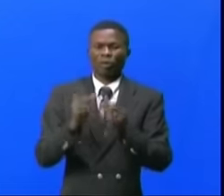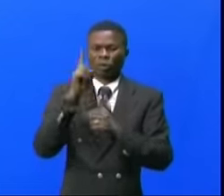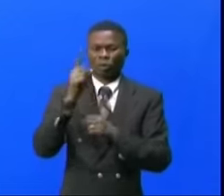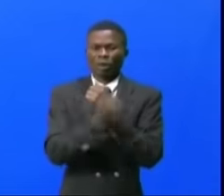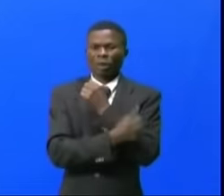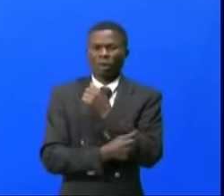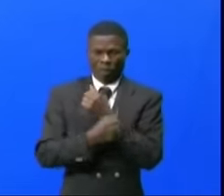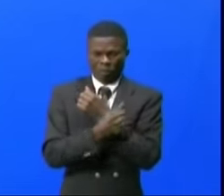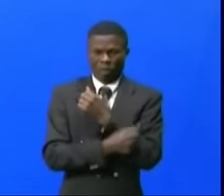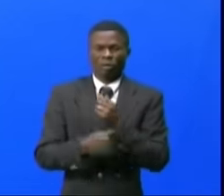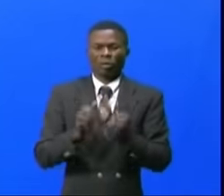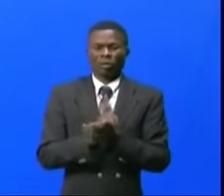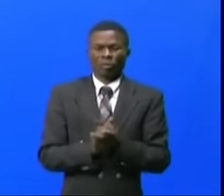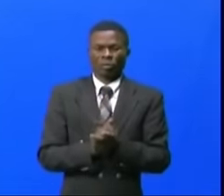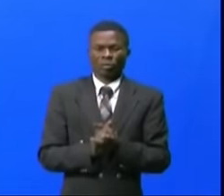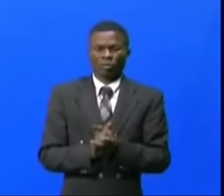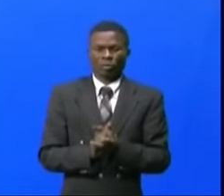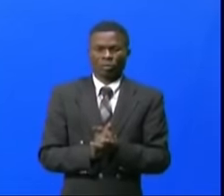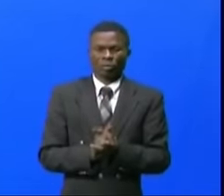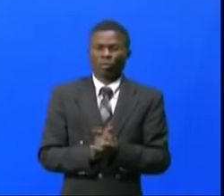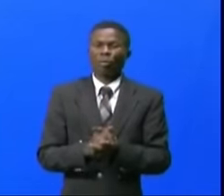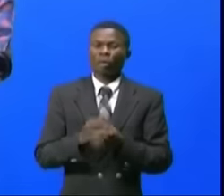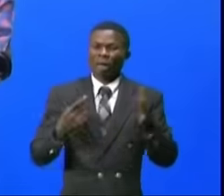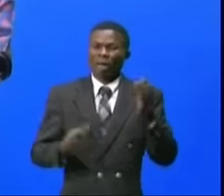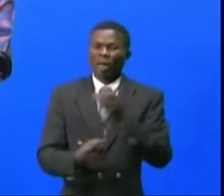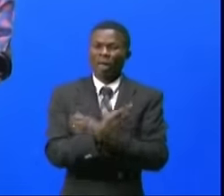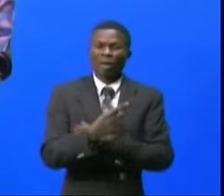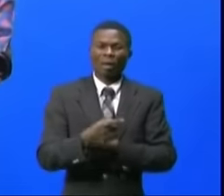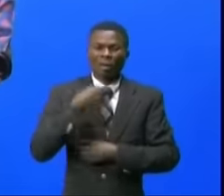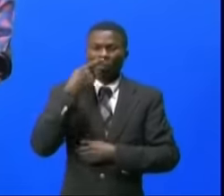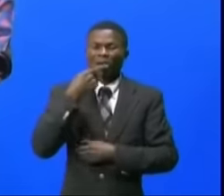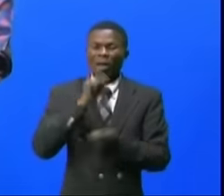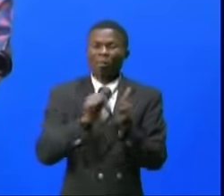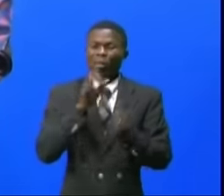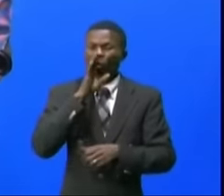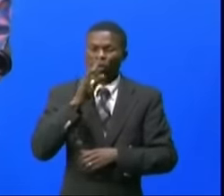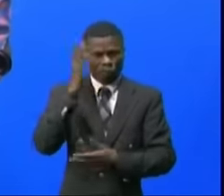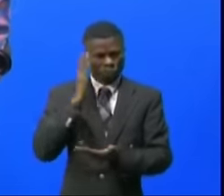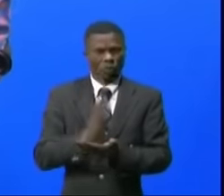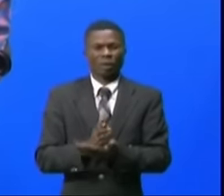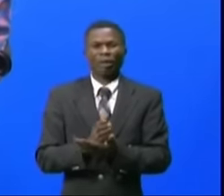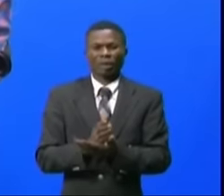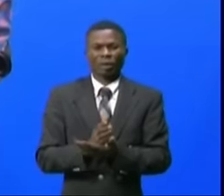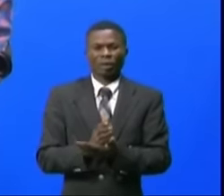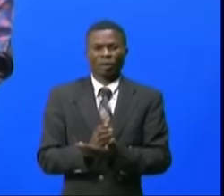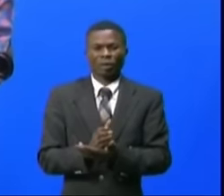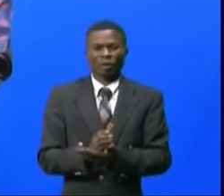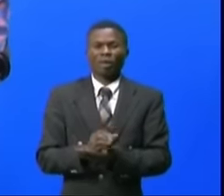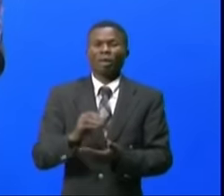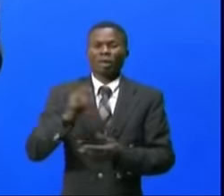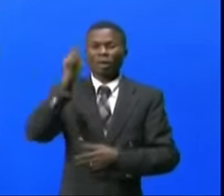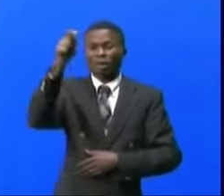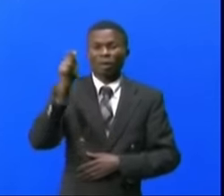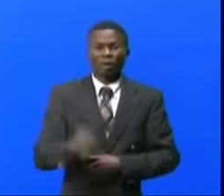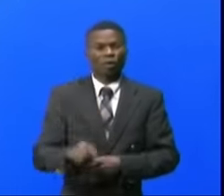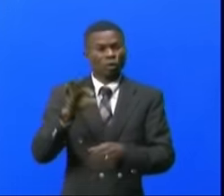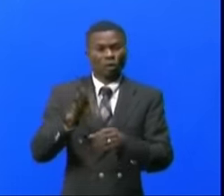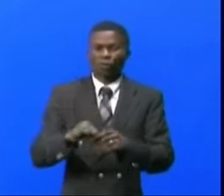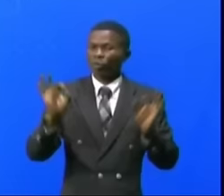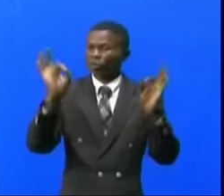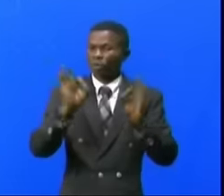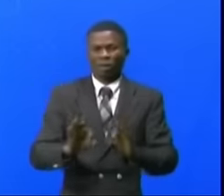ou l'exerce en violation de la Constitution. Ayant échoué à manipuler les résultats des